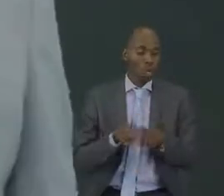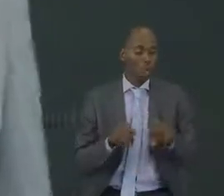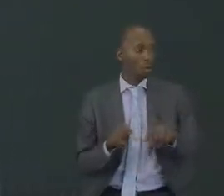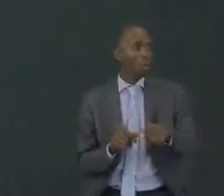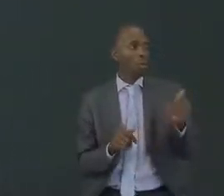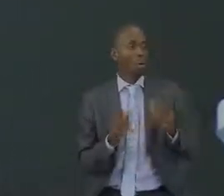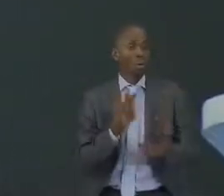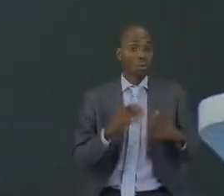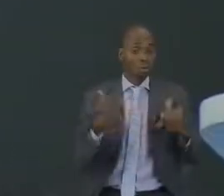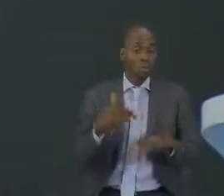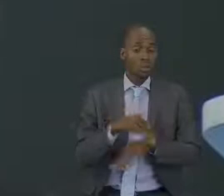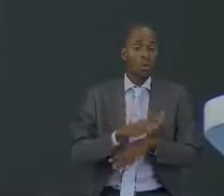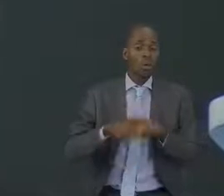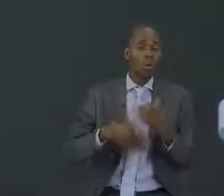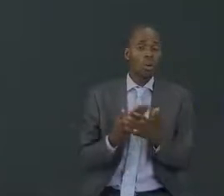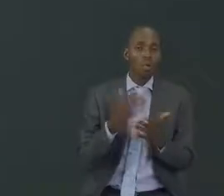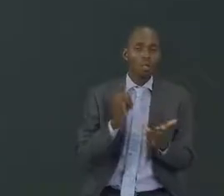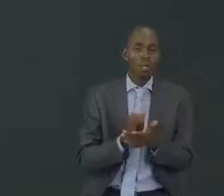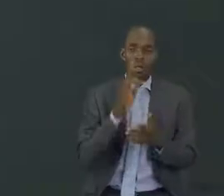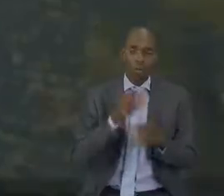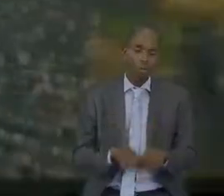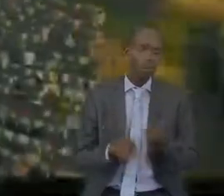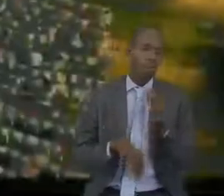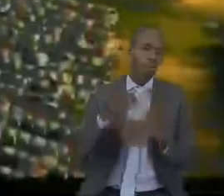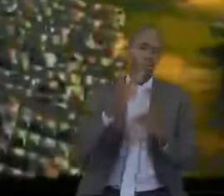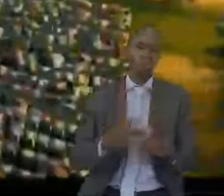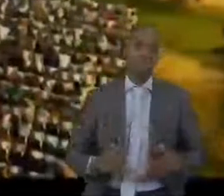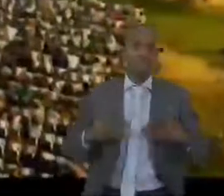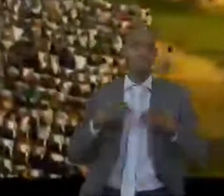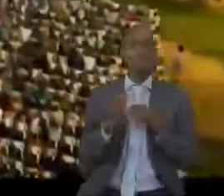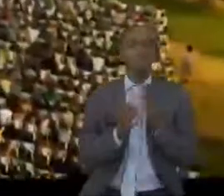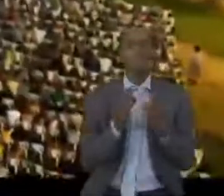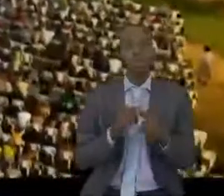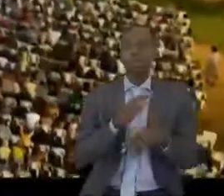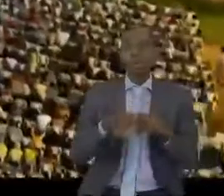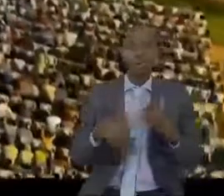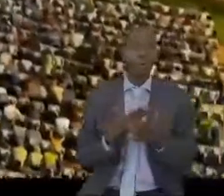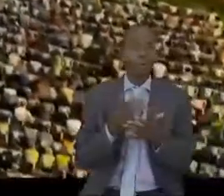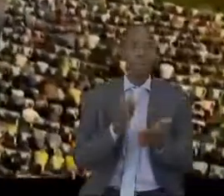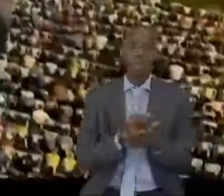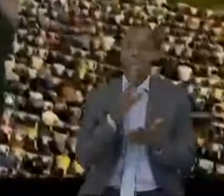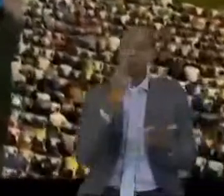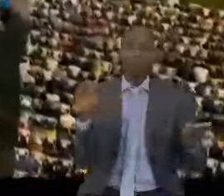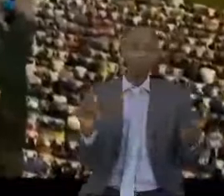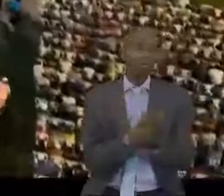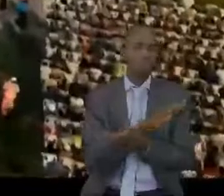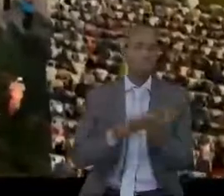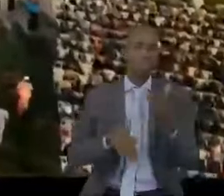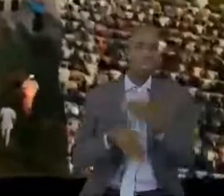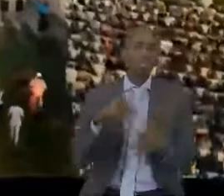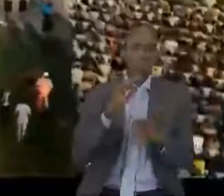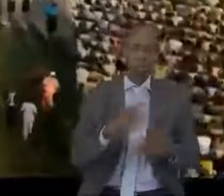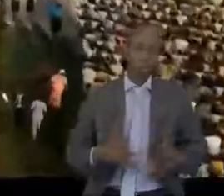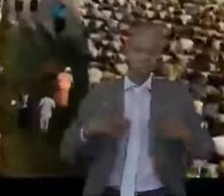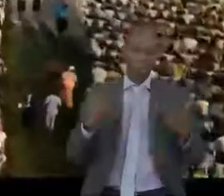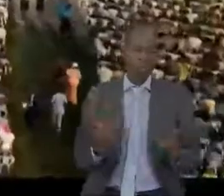Toutes ces choses sont brisées de ta vie. Toutes ces choses sont détruites de ta vie ce soir